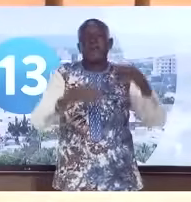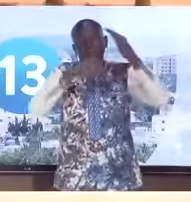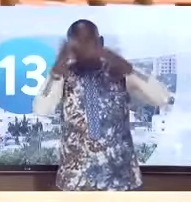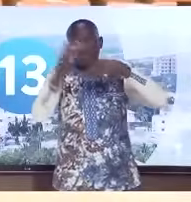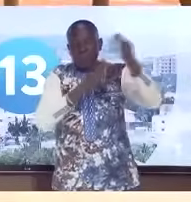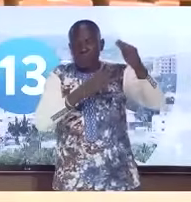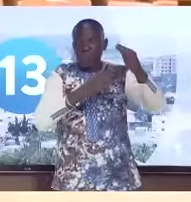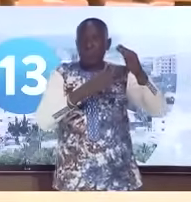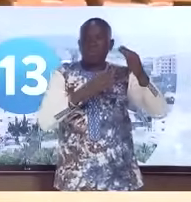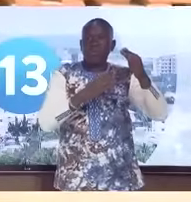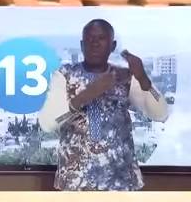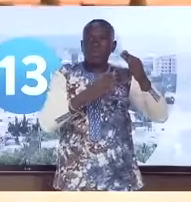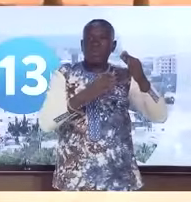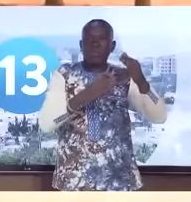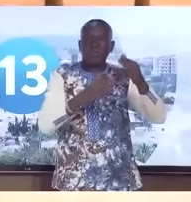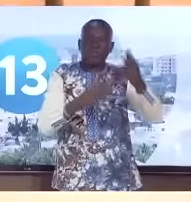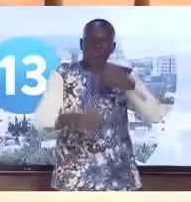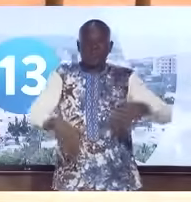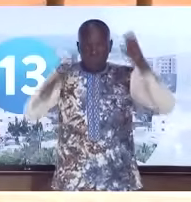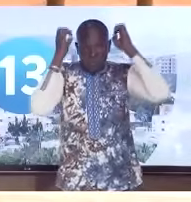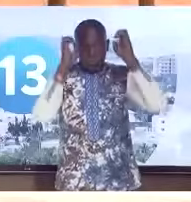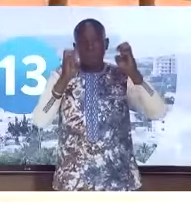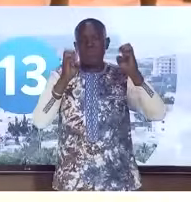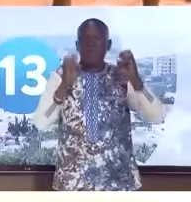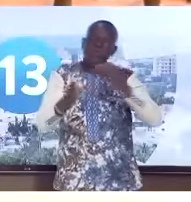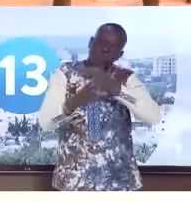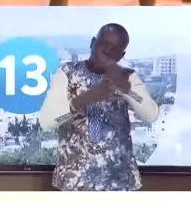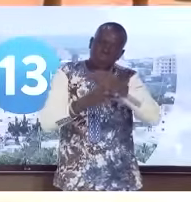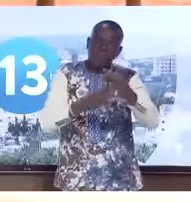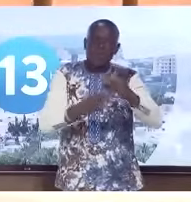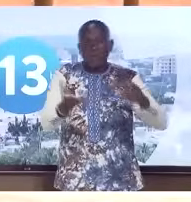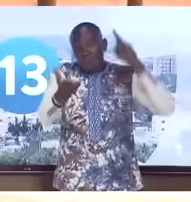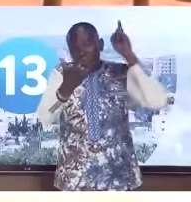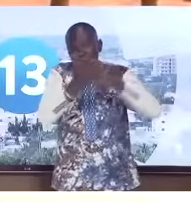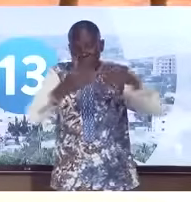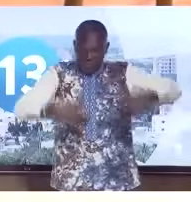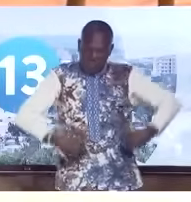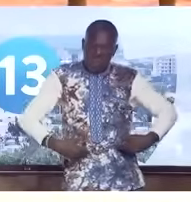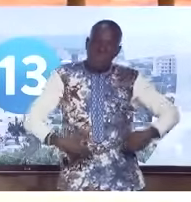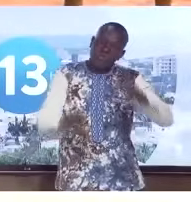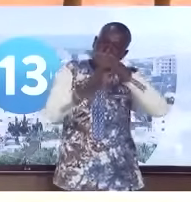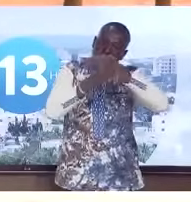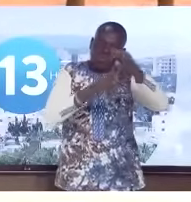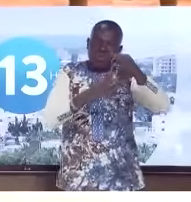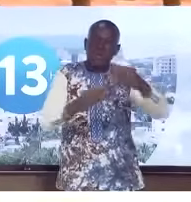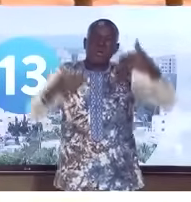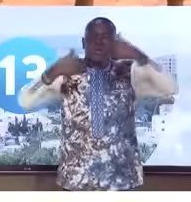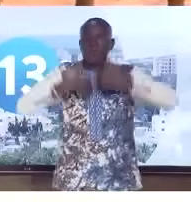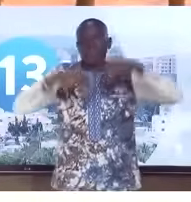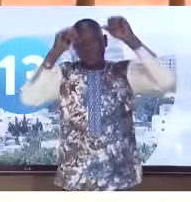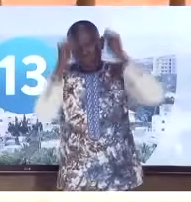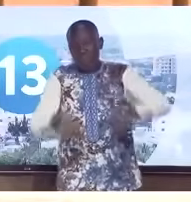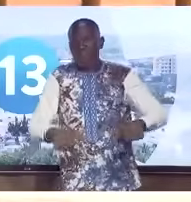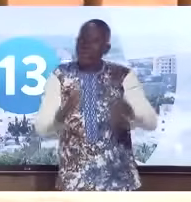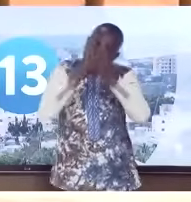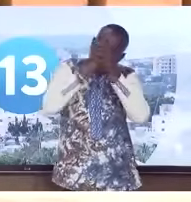construites, utilisées comme outils pédagogiques pour former. Et tout à l'heure, on a constaté quand même que les jeunes qui sont formés ont déjà la capacité, les compétences